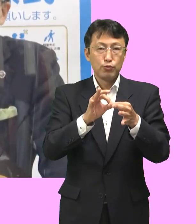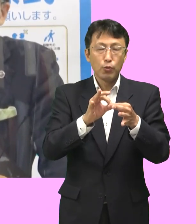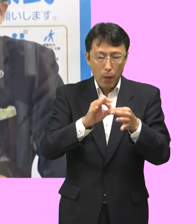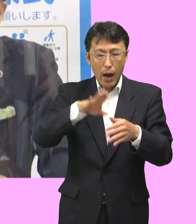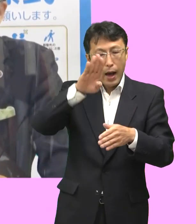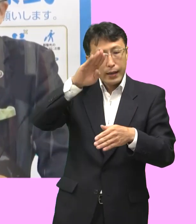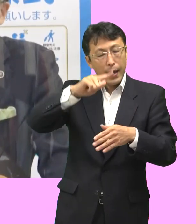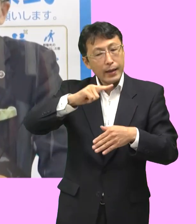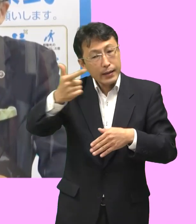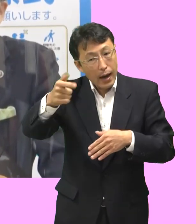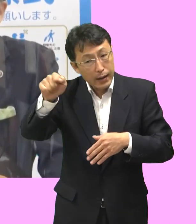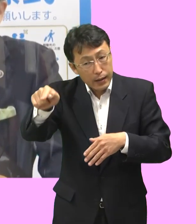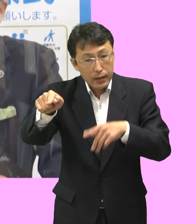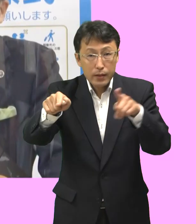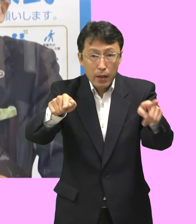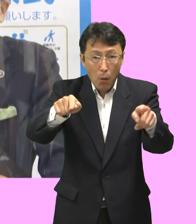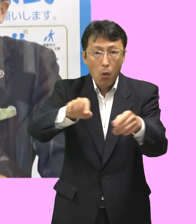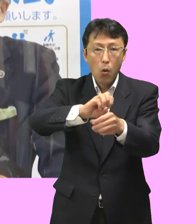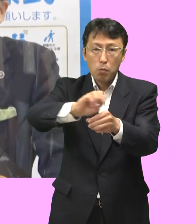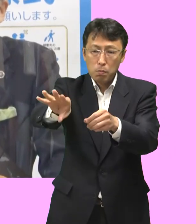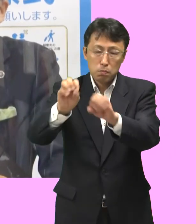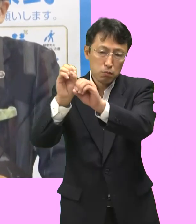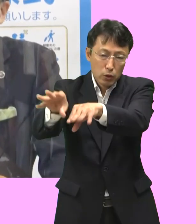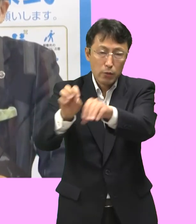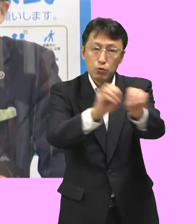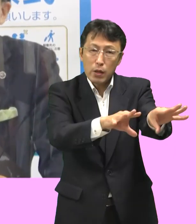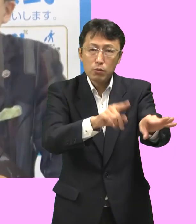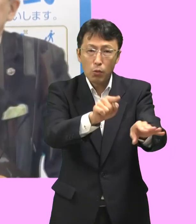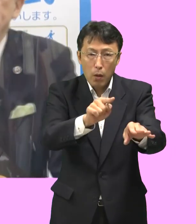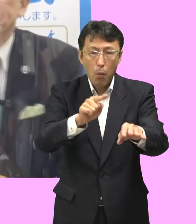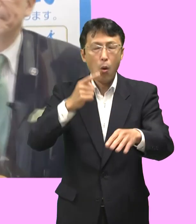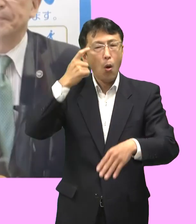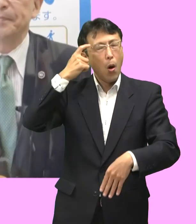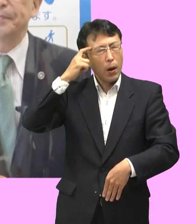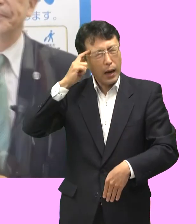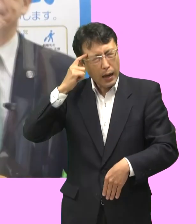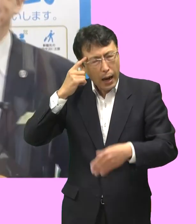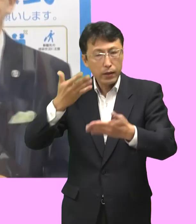ものももっと真剣に検討いただきたいなと考えております。